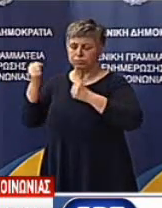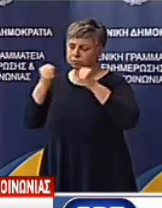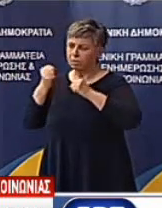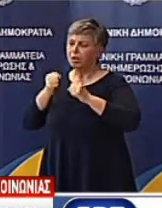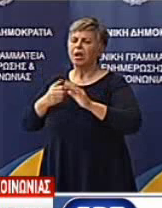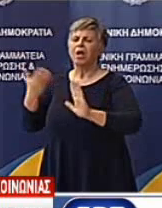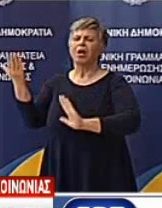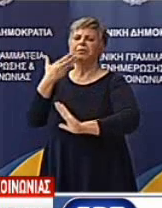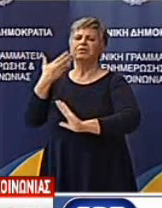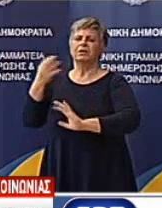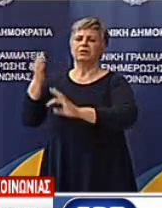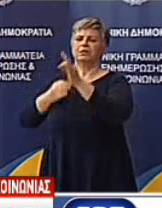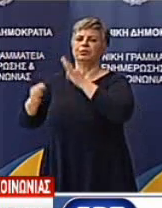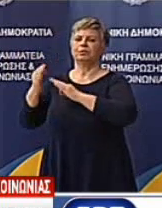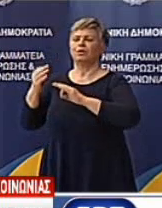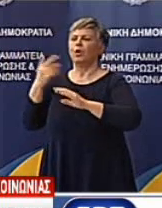υποκρισίες.